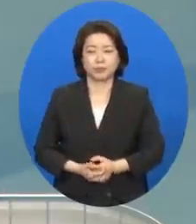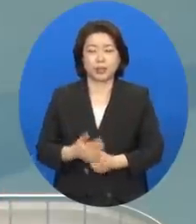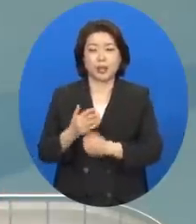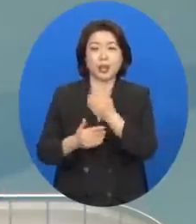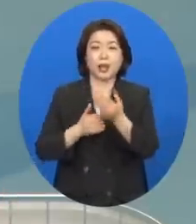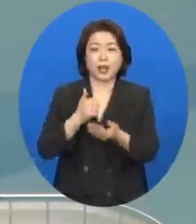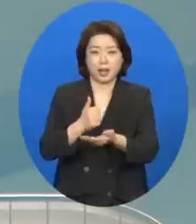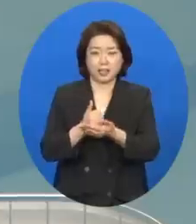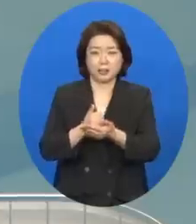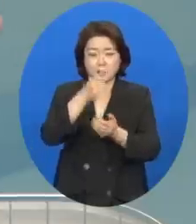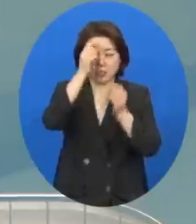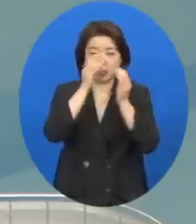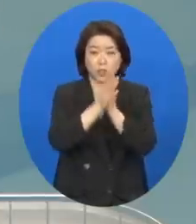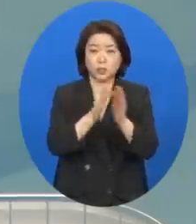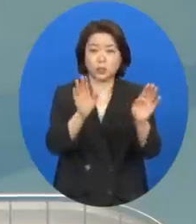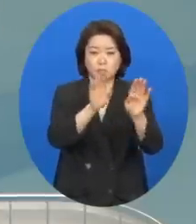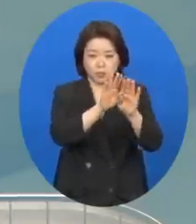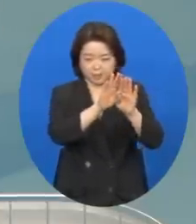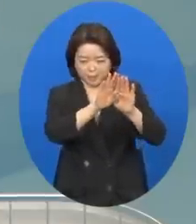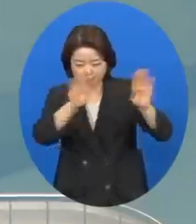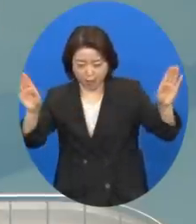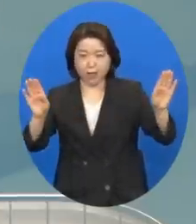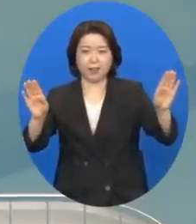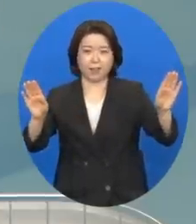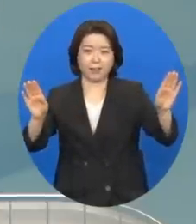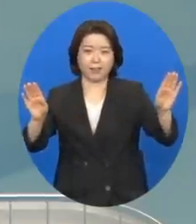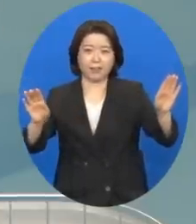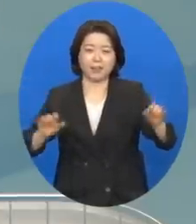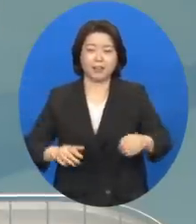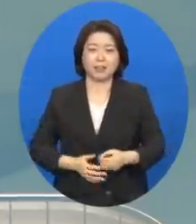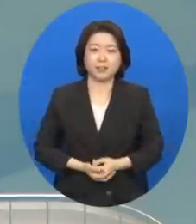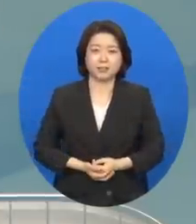하나님께서 기도의 문을 활짝 열고 계십니다.